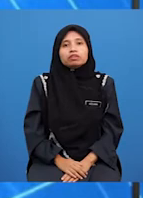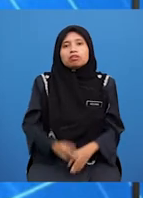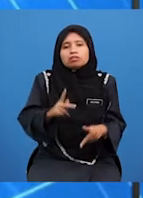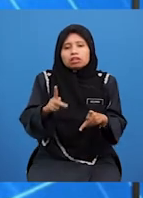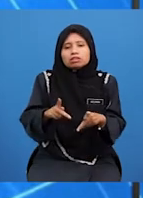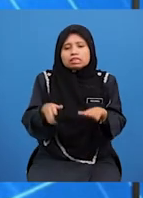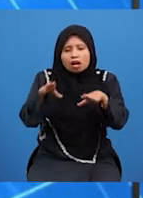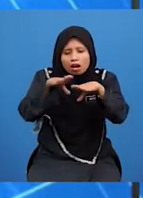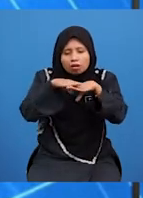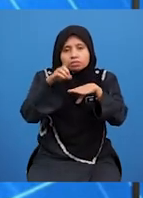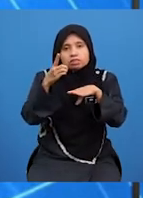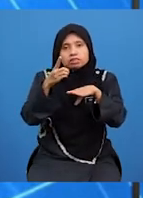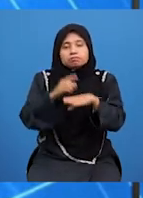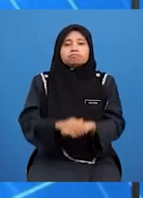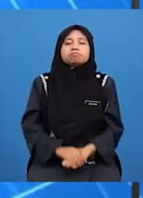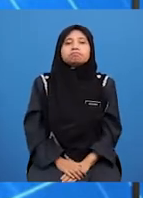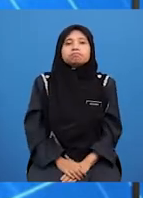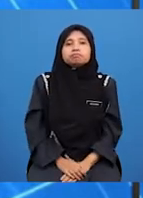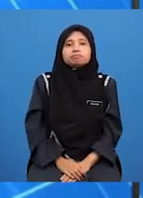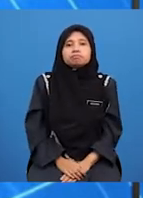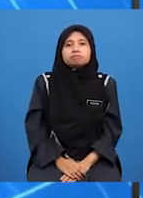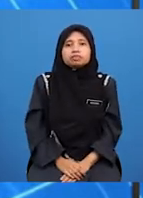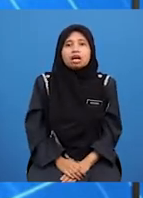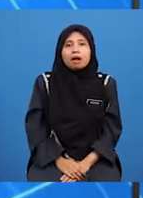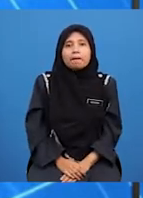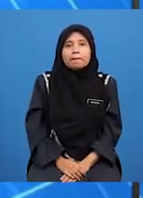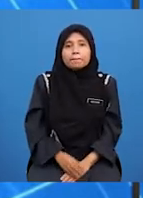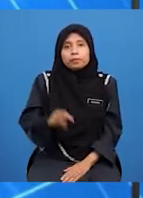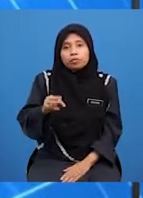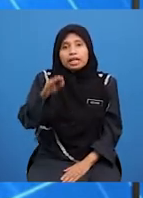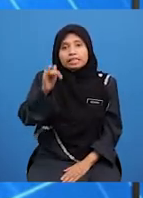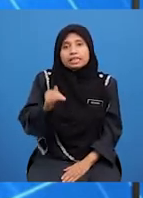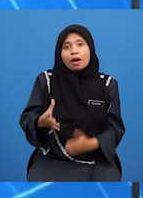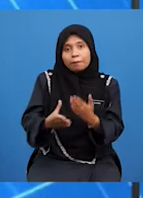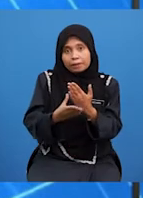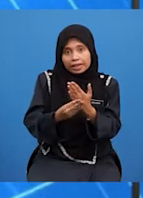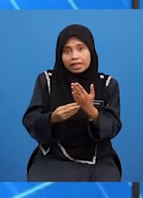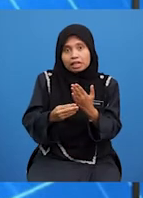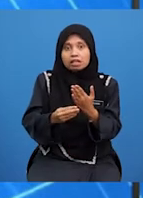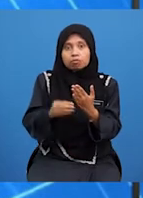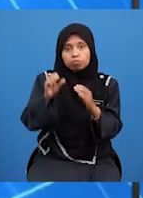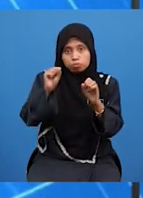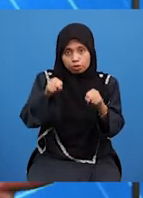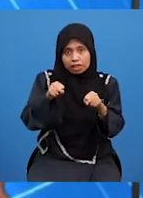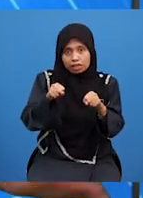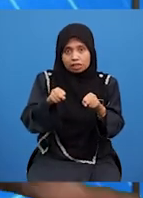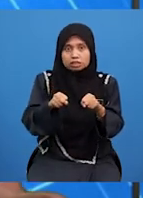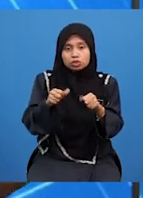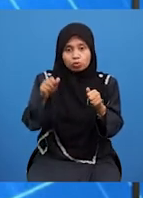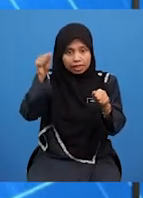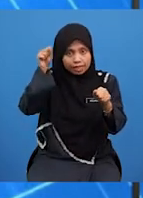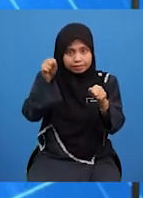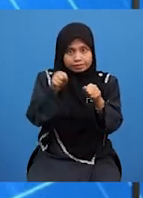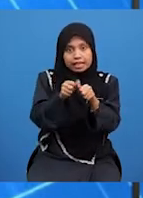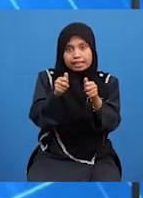je pelajar-pelajar. Apatah lagi jika pelajar mahir menggunakan teknik melukis yang bersesuaian dengan objek